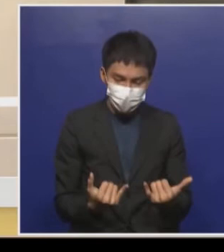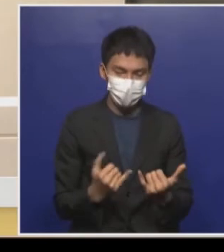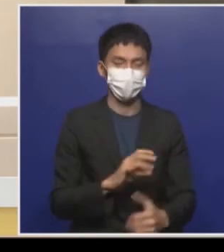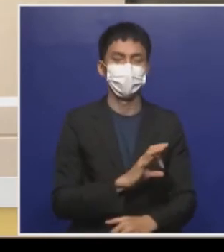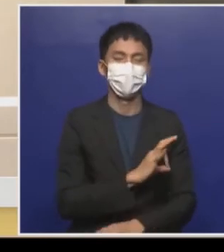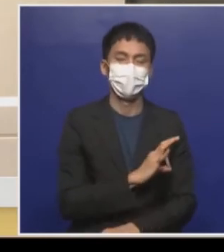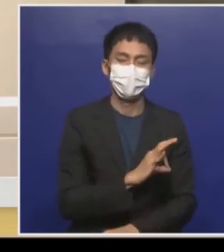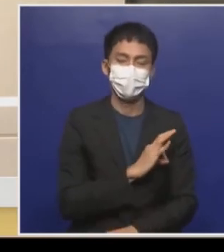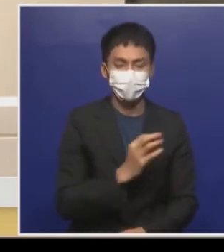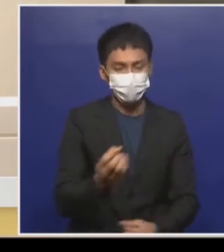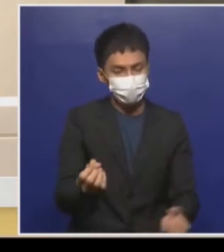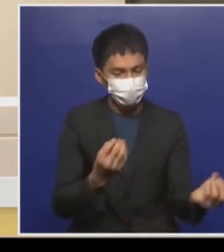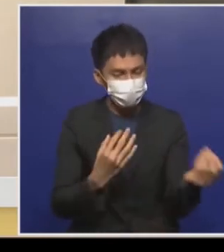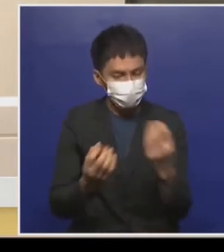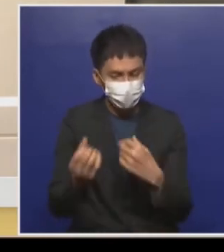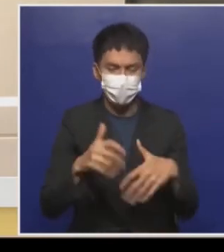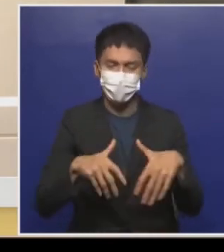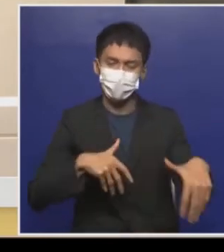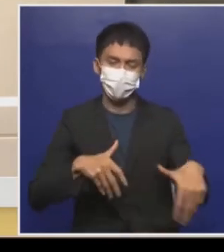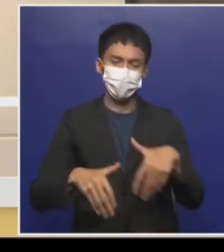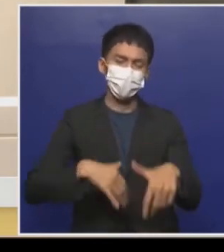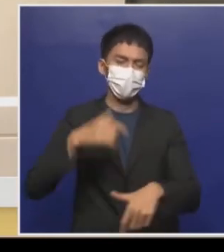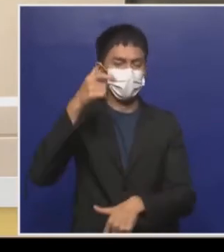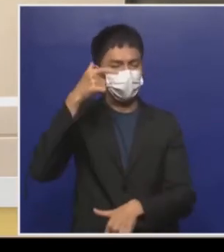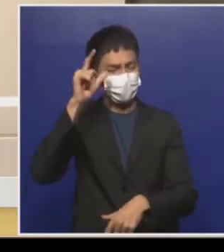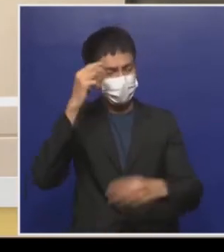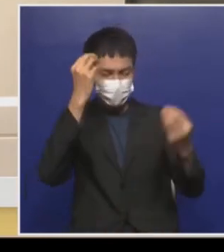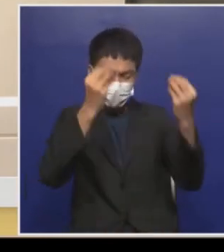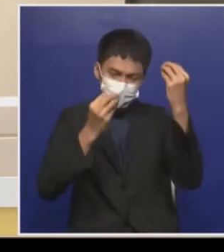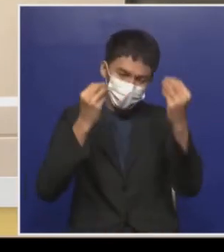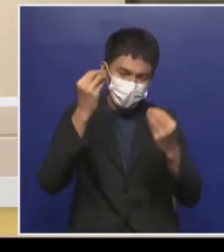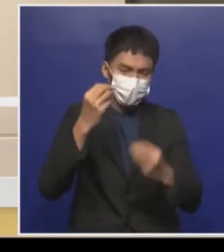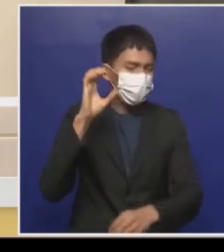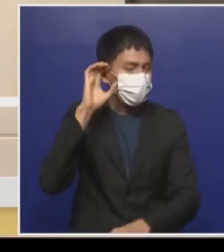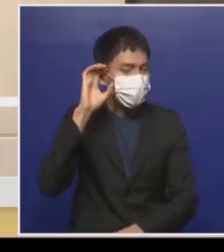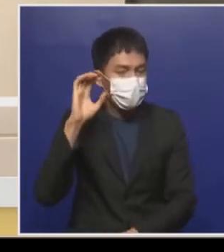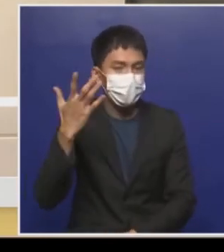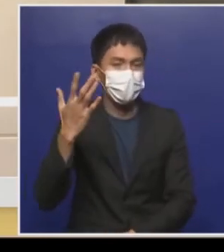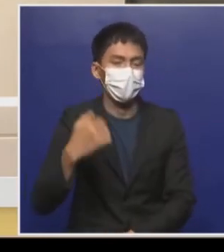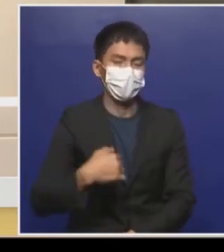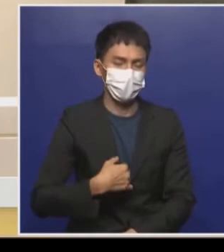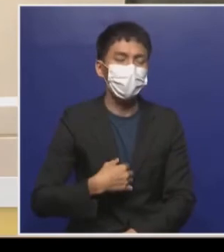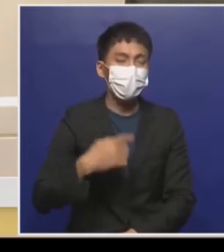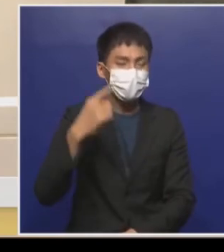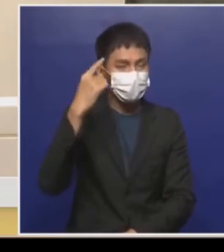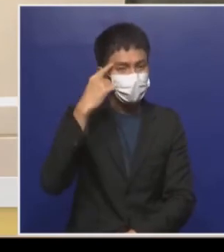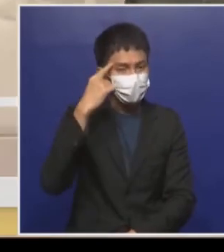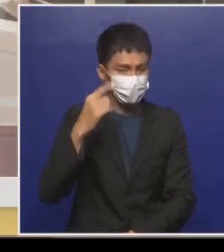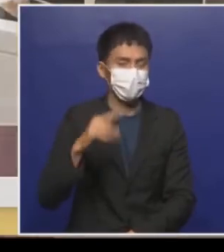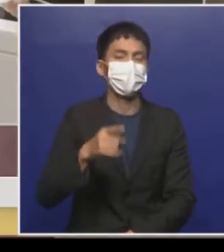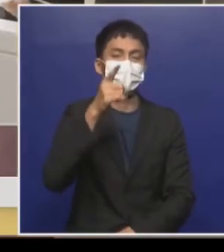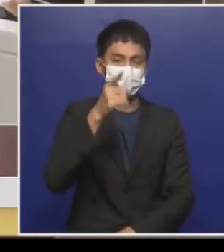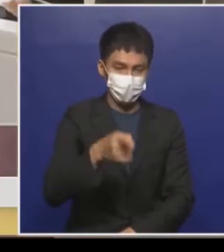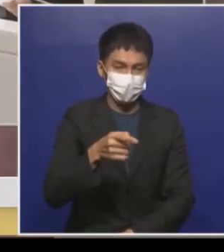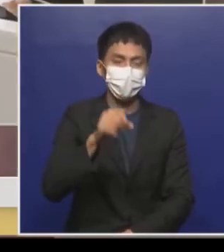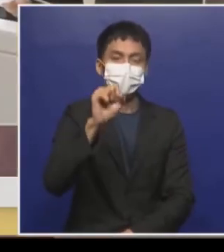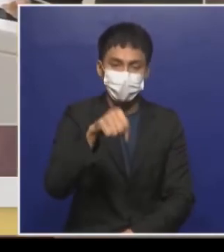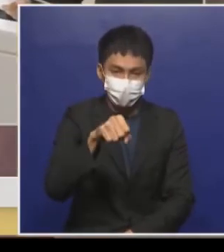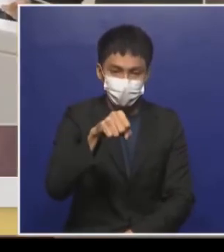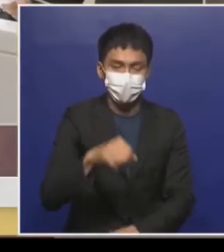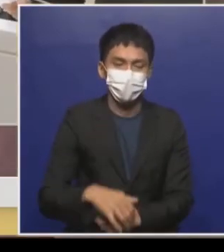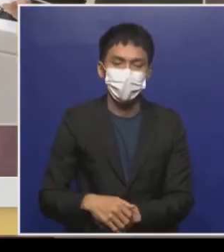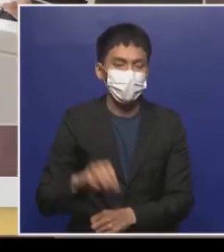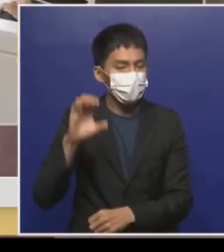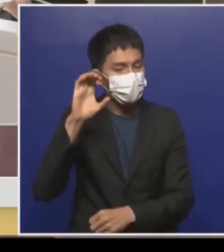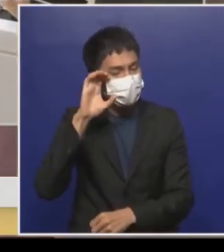หลายท่านบอกวา ประชาชนนั้นเกิดคามทัยสน หรความเชื่อบันผมก็เชื่อว่าเป็จริงแต่อย